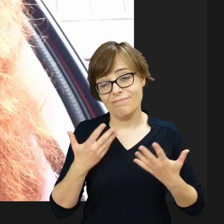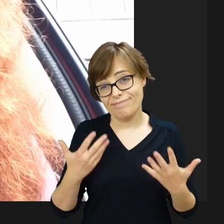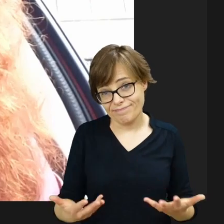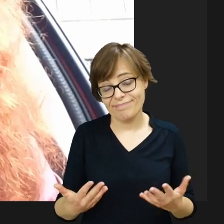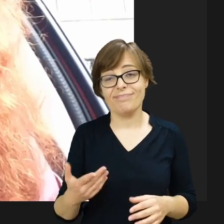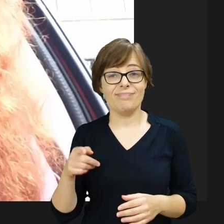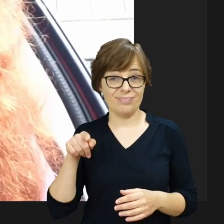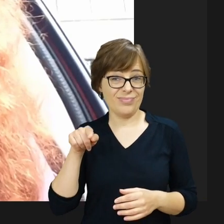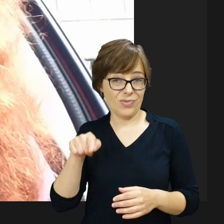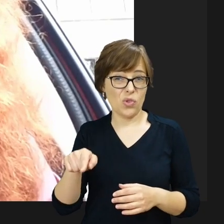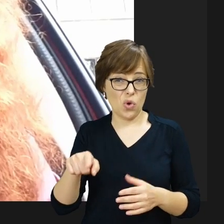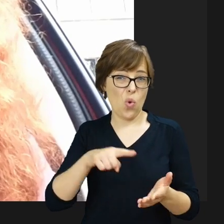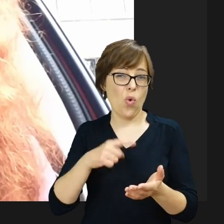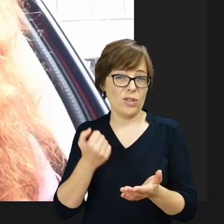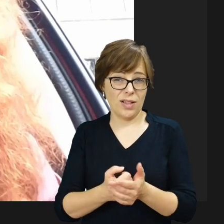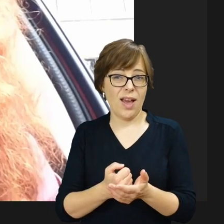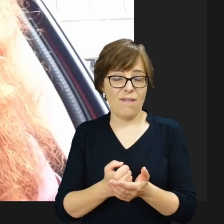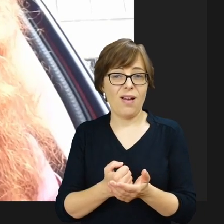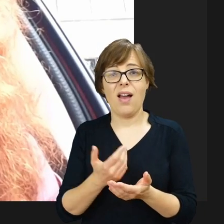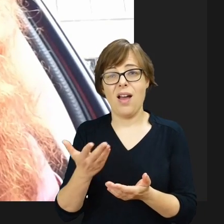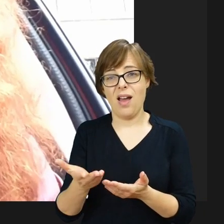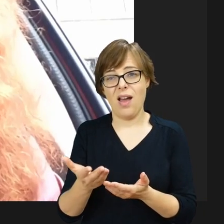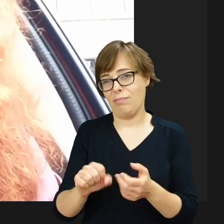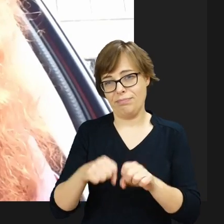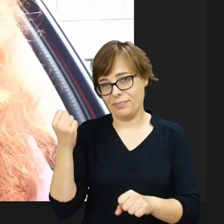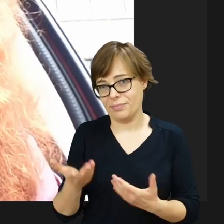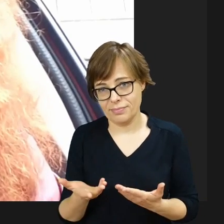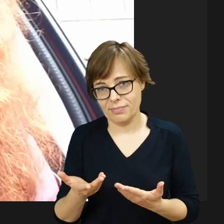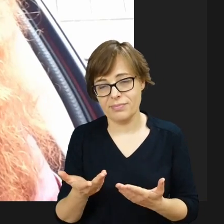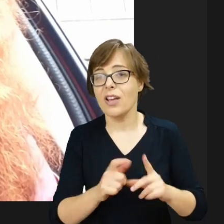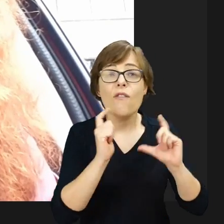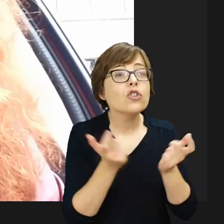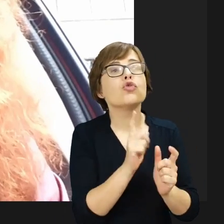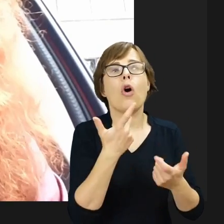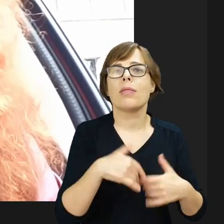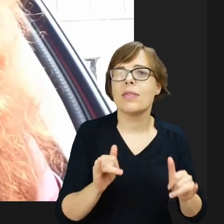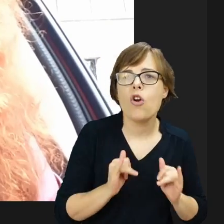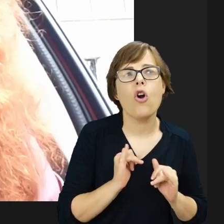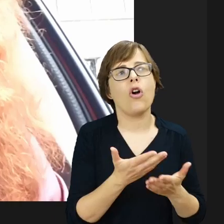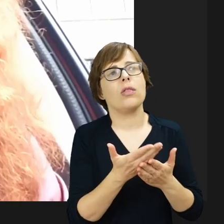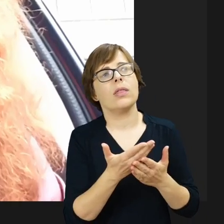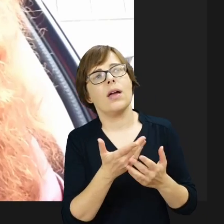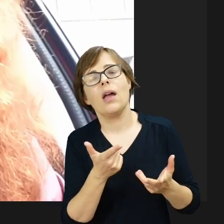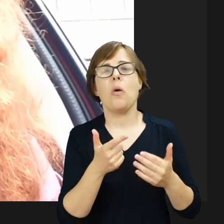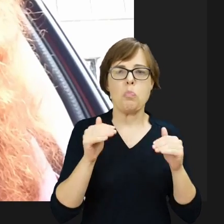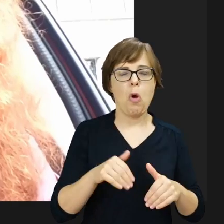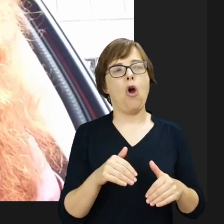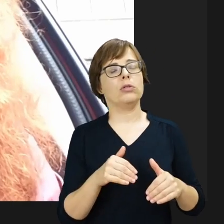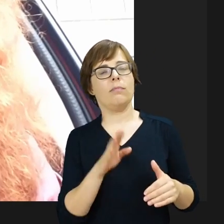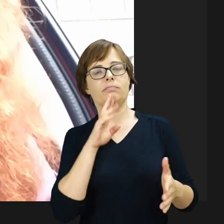wszystko, co było niewygodne, można było utajnić przynajmniej jako tajemnicę służbową, co